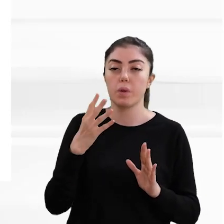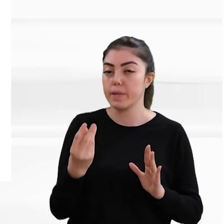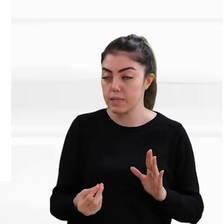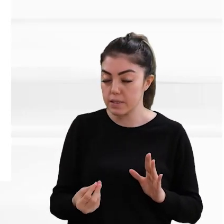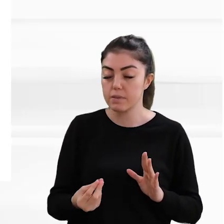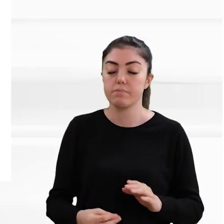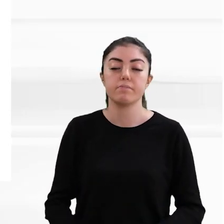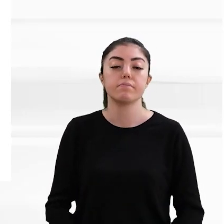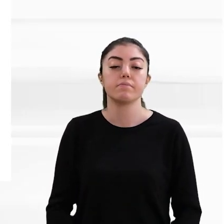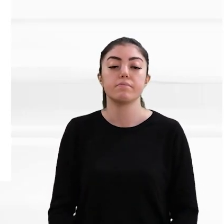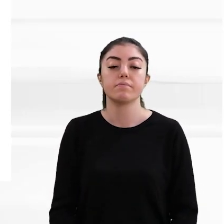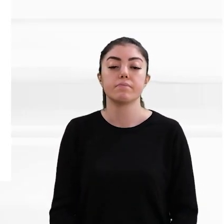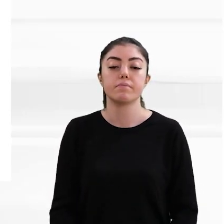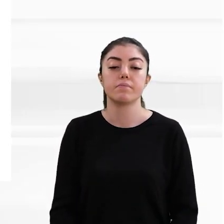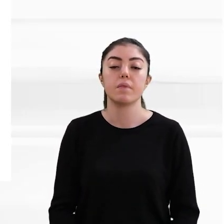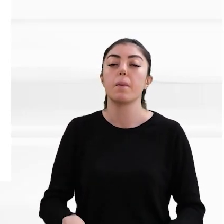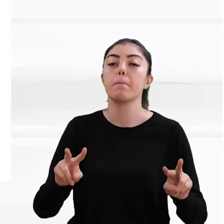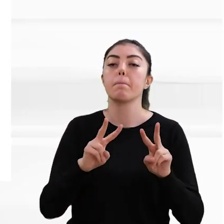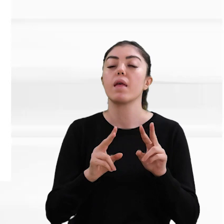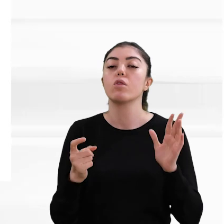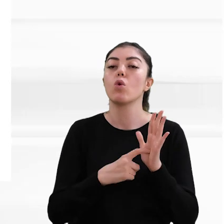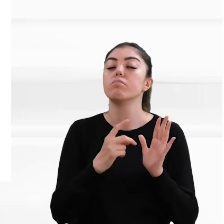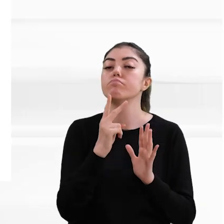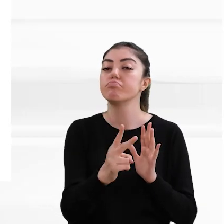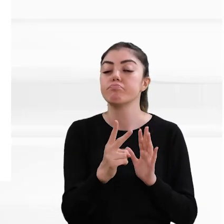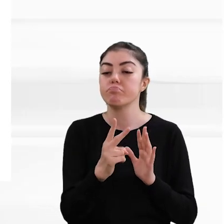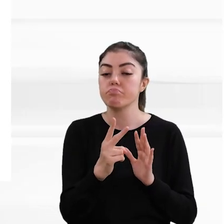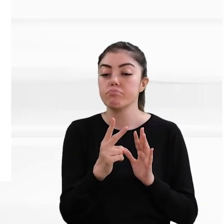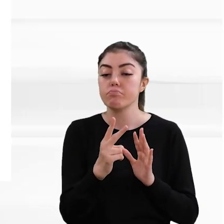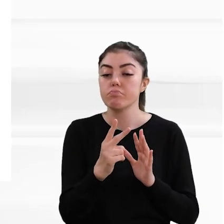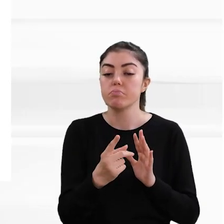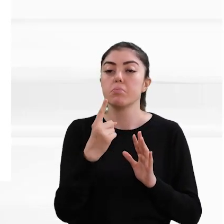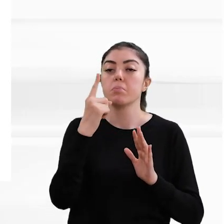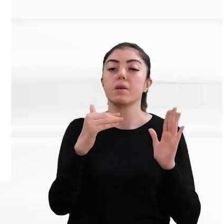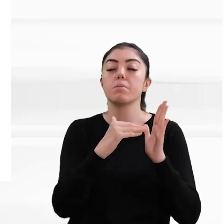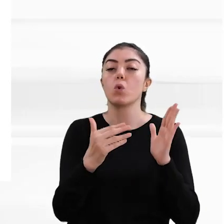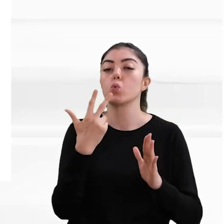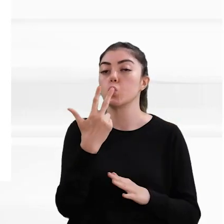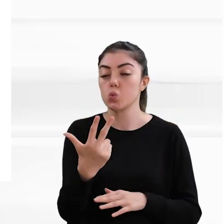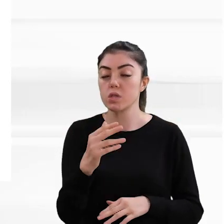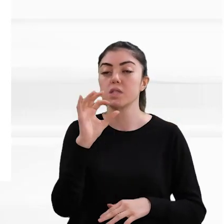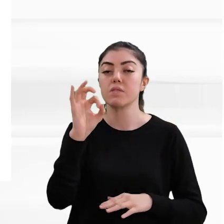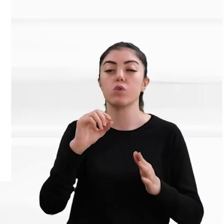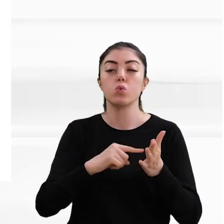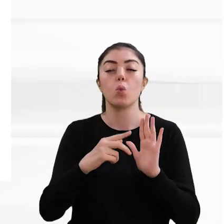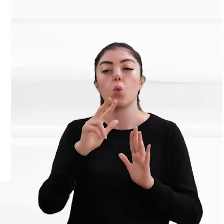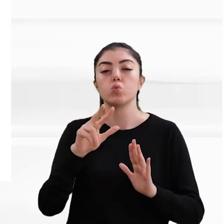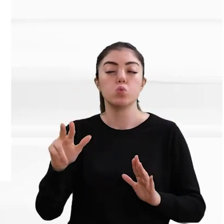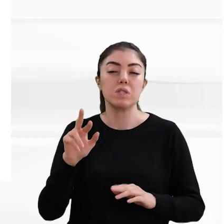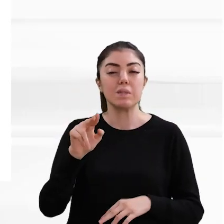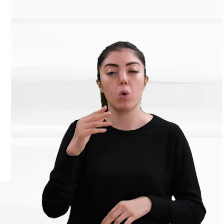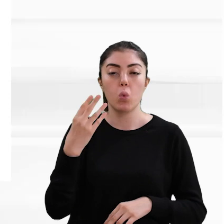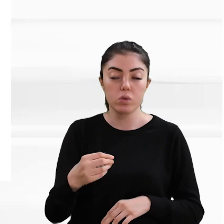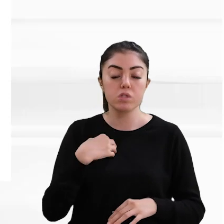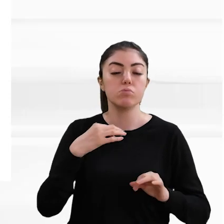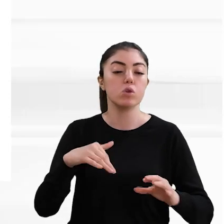bir değer çıkacaktır. M noktası için bakın burası 1 bölü 3'ten 0,33 gibi